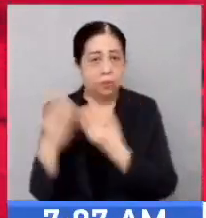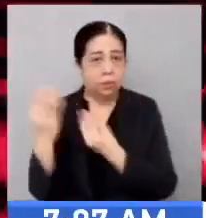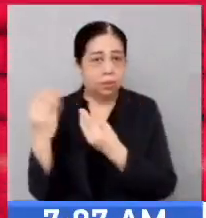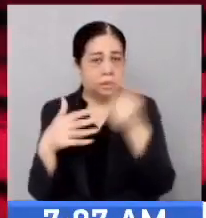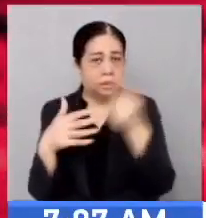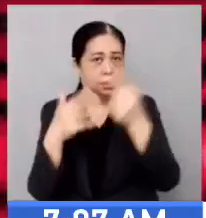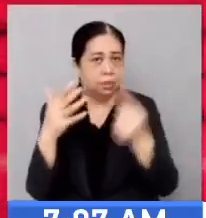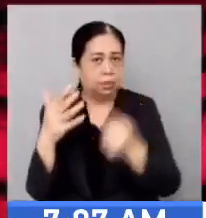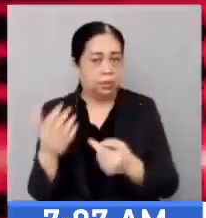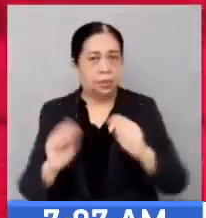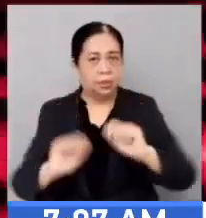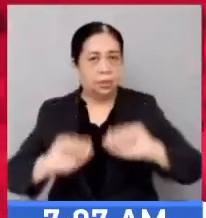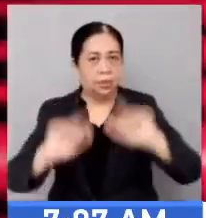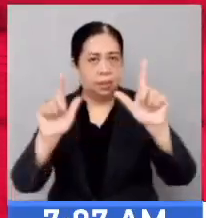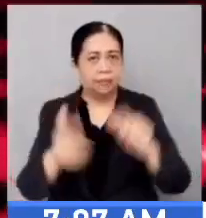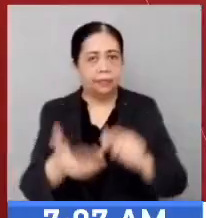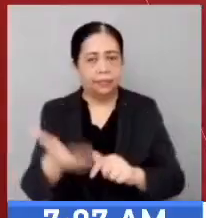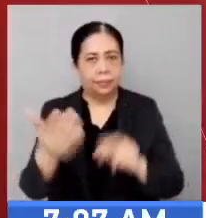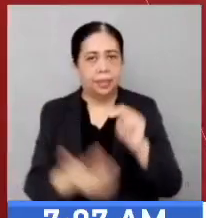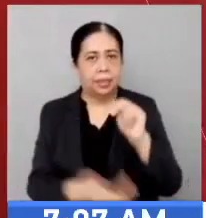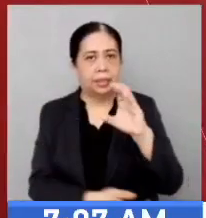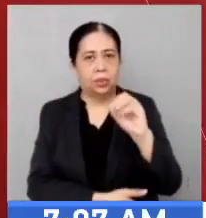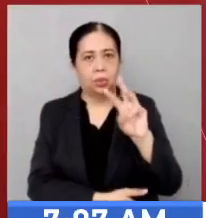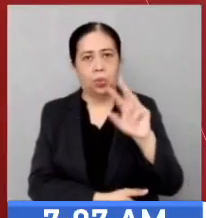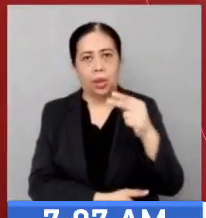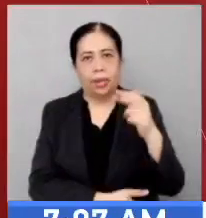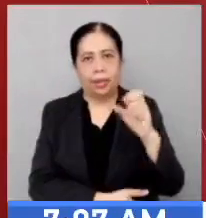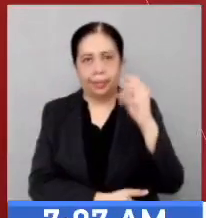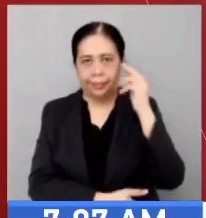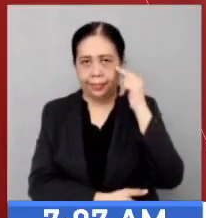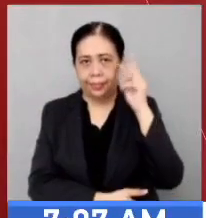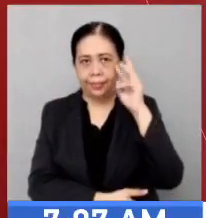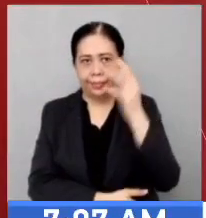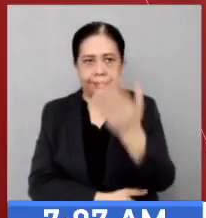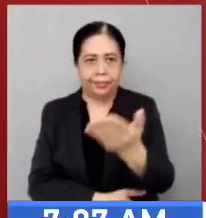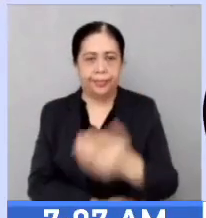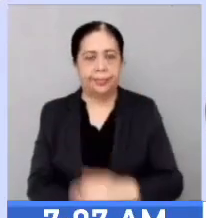died si Nico Wahe. Nico?